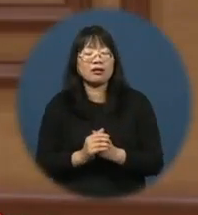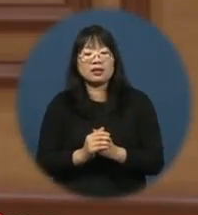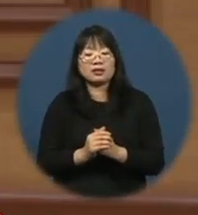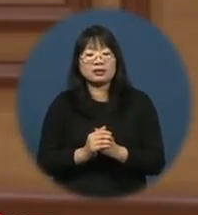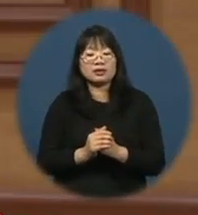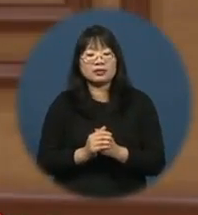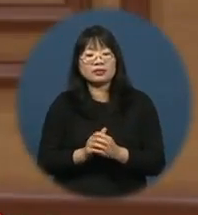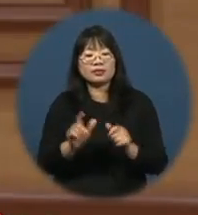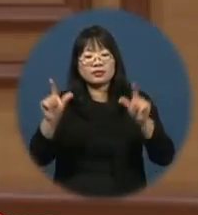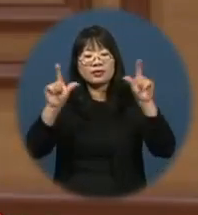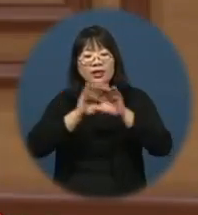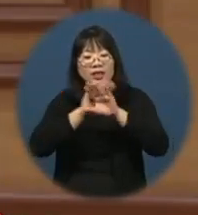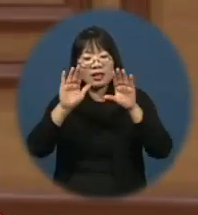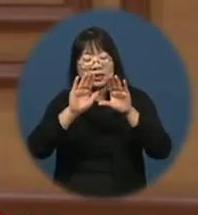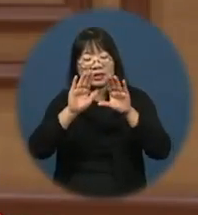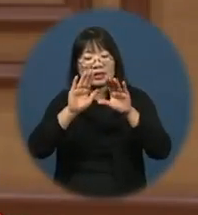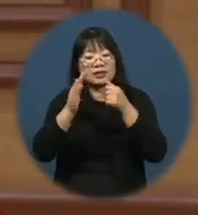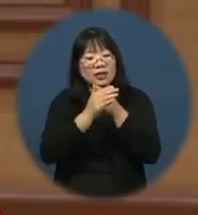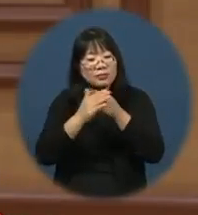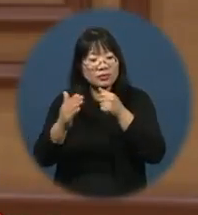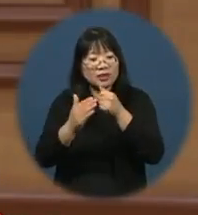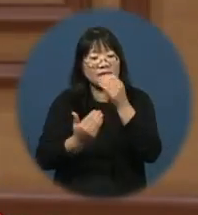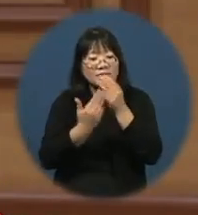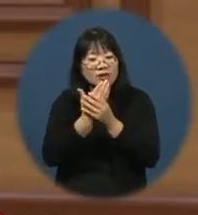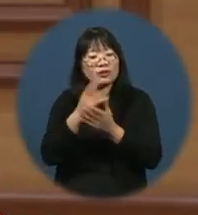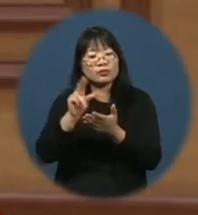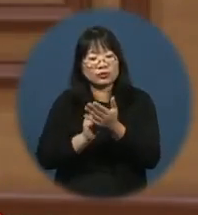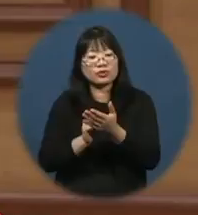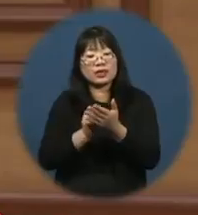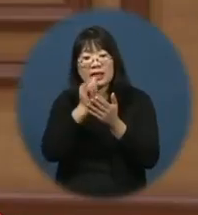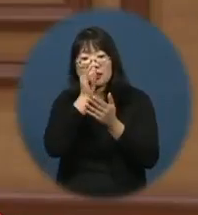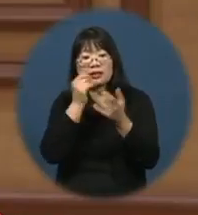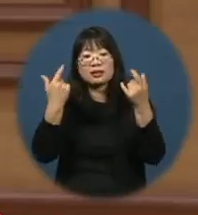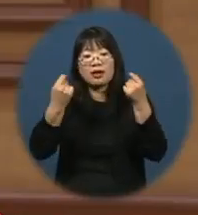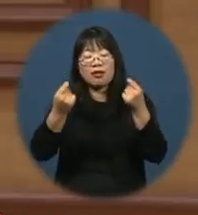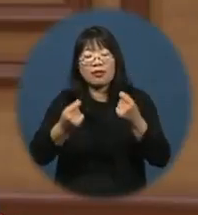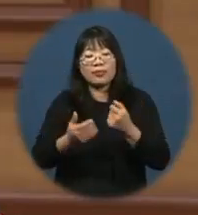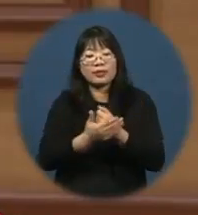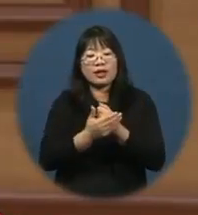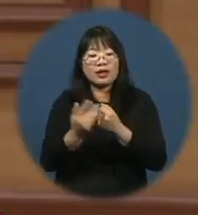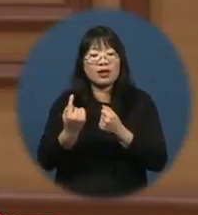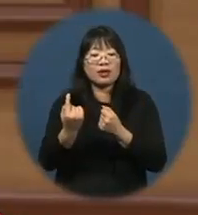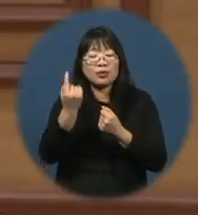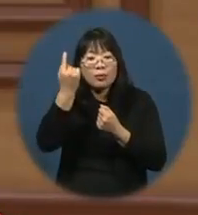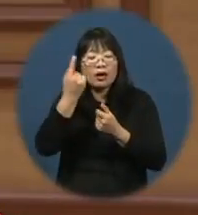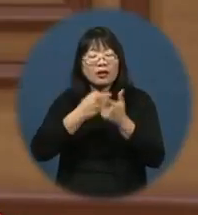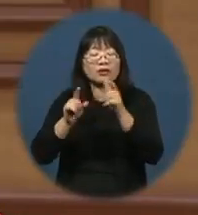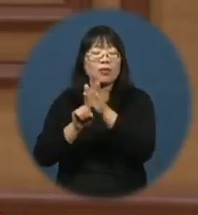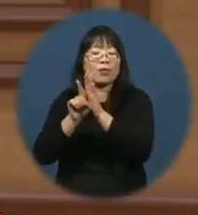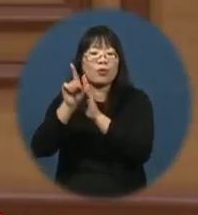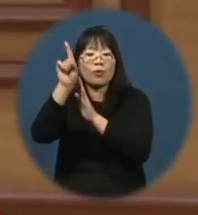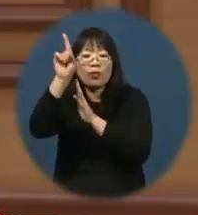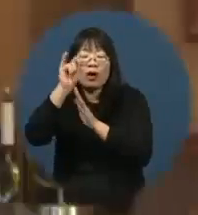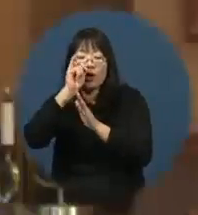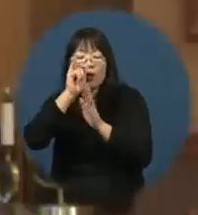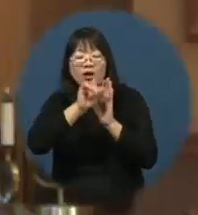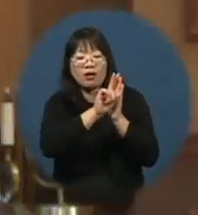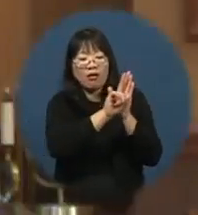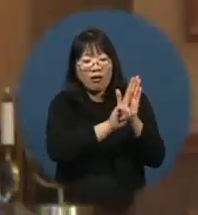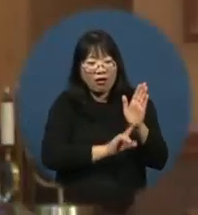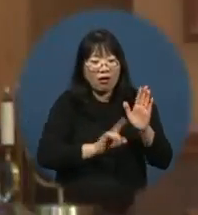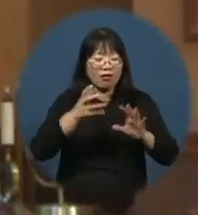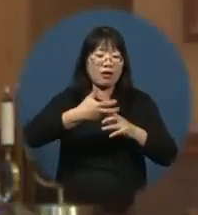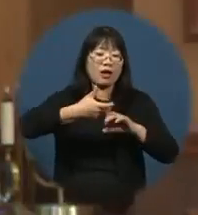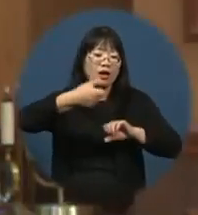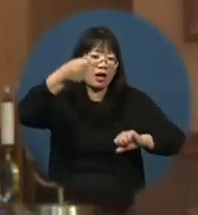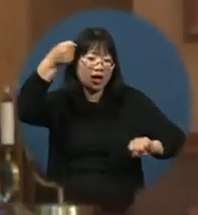그 일기 반동성을 이제 유발을 할 거라는 얘기입니다. 음흠. 높은 온도는 더 높아지고 낮은 온도는 더